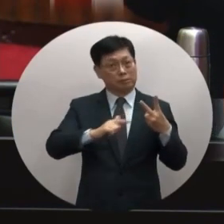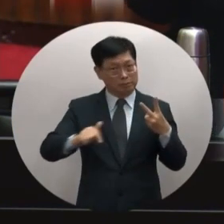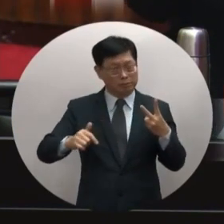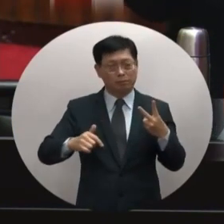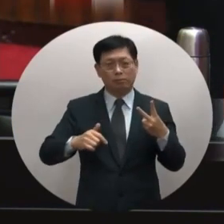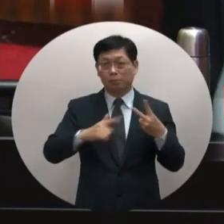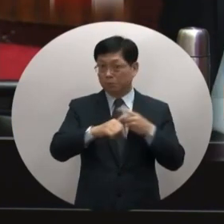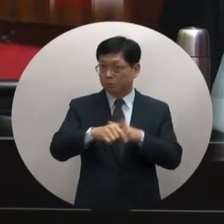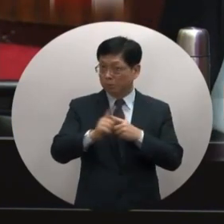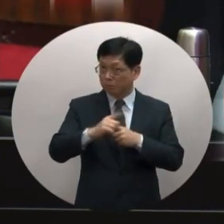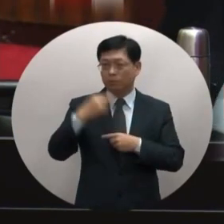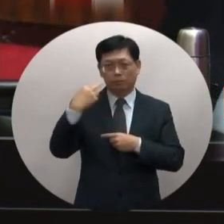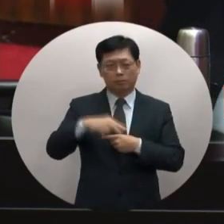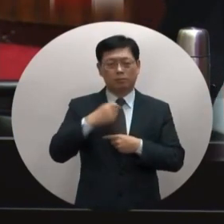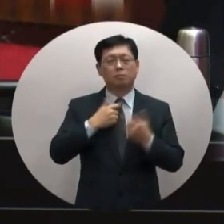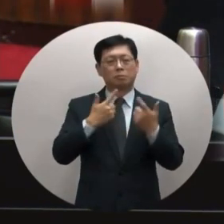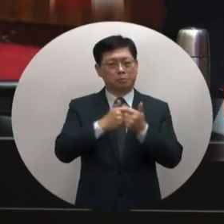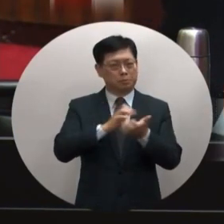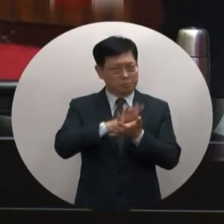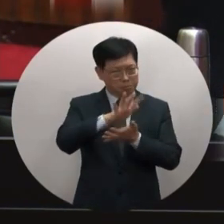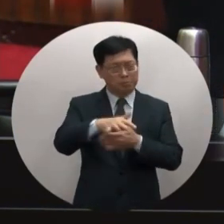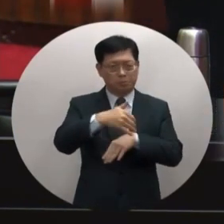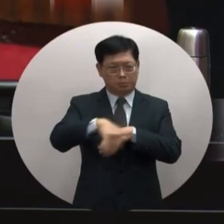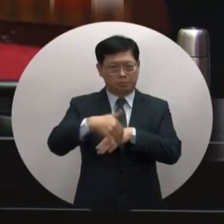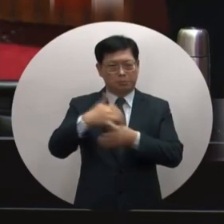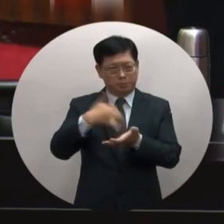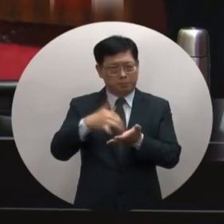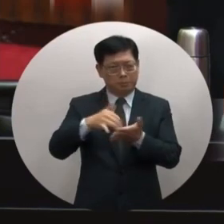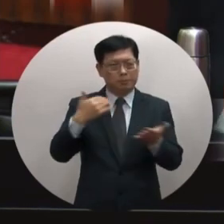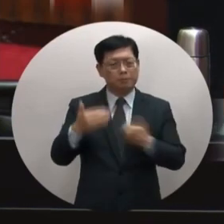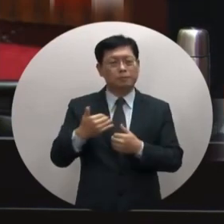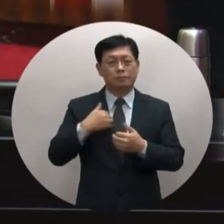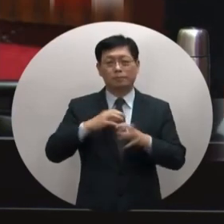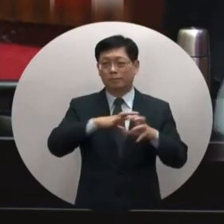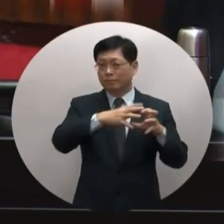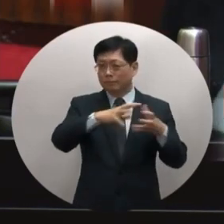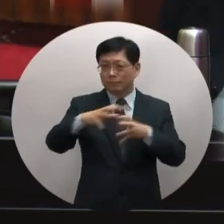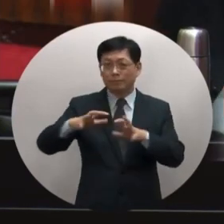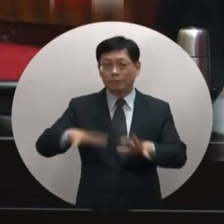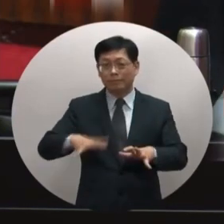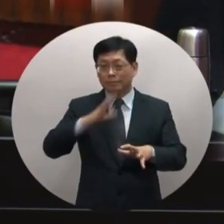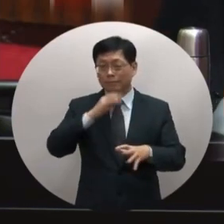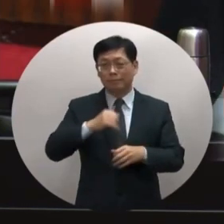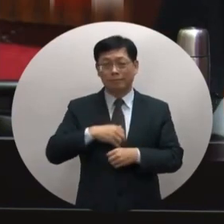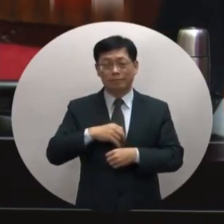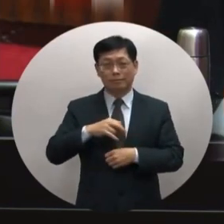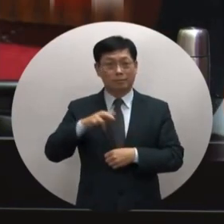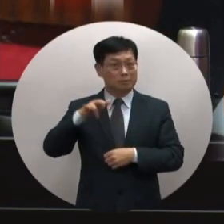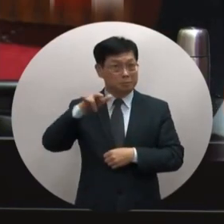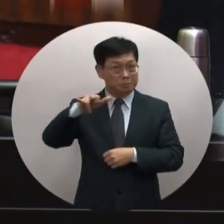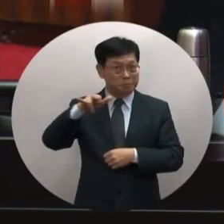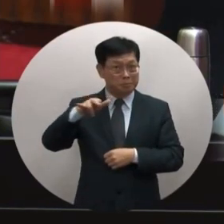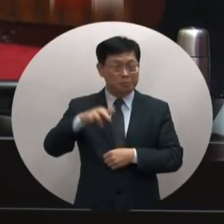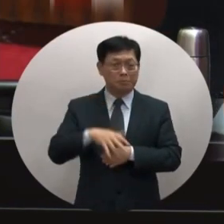這個貨還要為未來做打算這一次全世界民航空